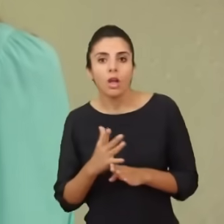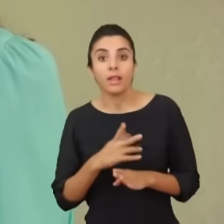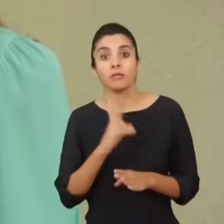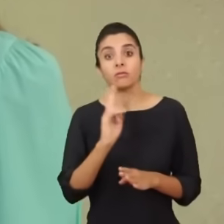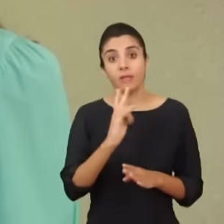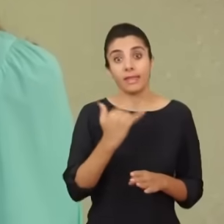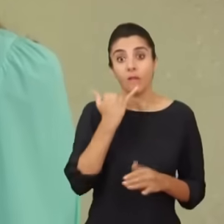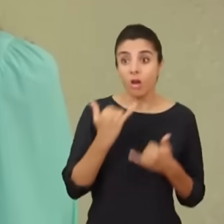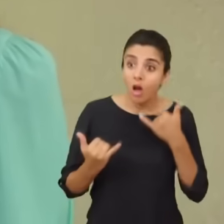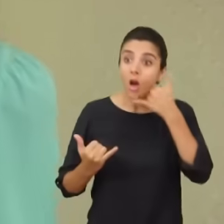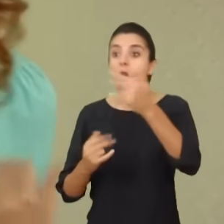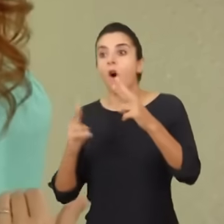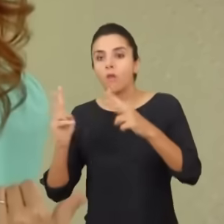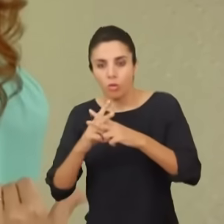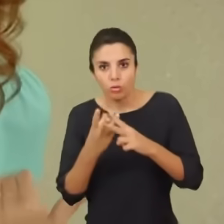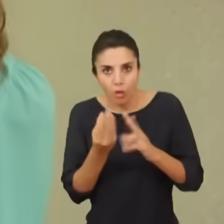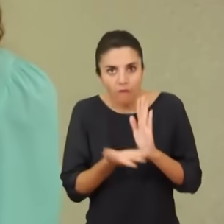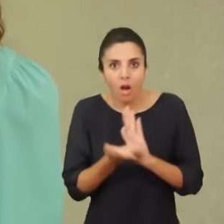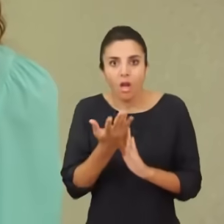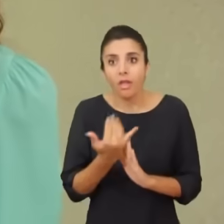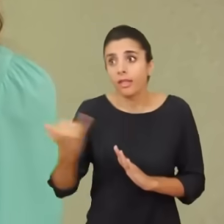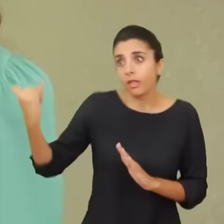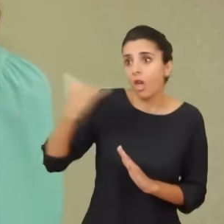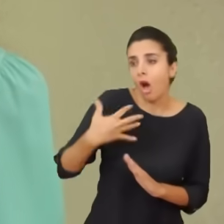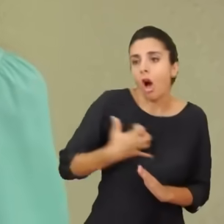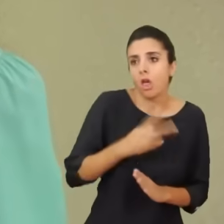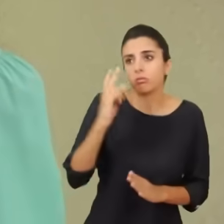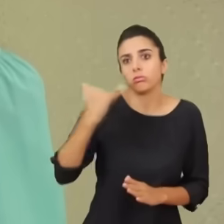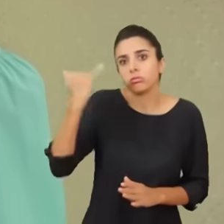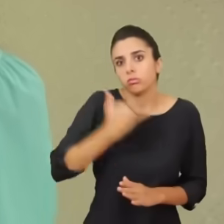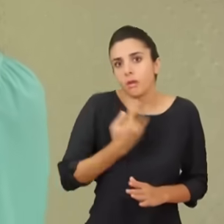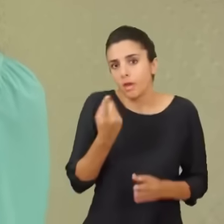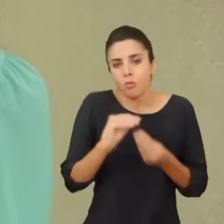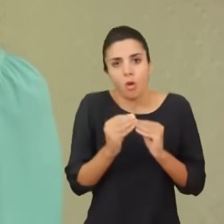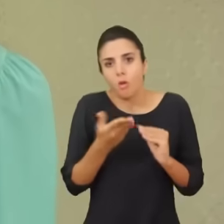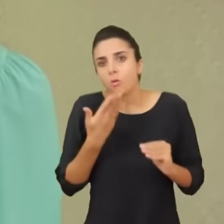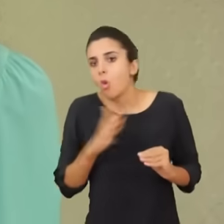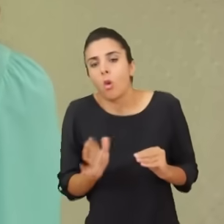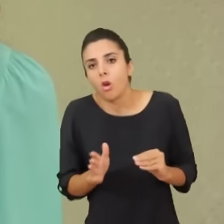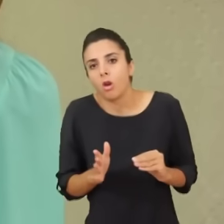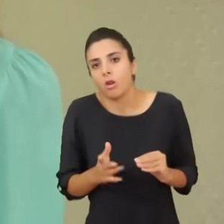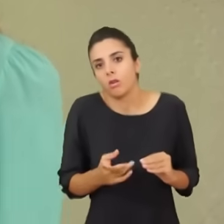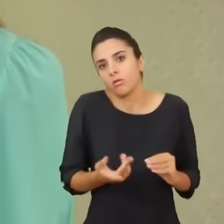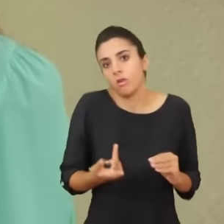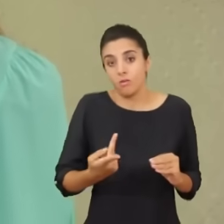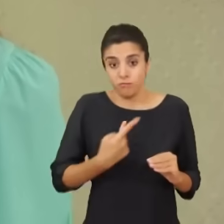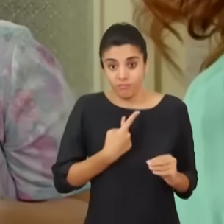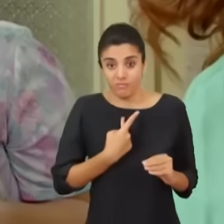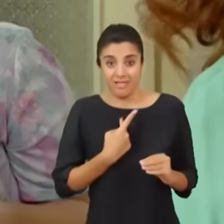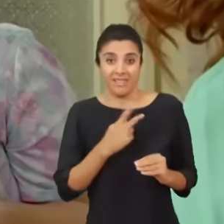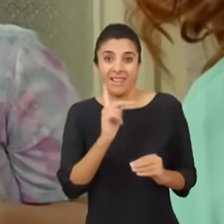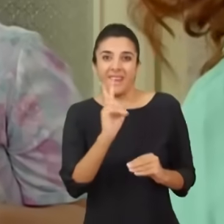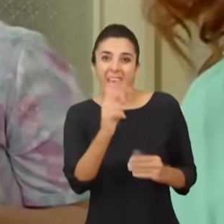siz olunca tabii fatura geliyor ama işte... telefonu açan annemdi Rukiye anneciğim. O yüzden yani Fehmi babaya değil, fatura benim babama